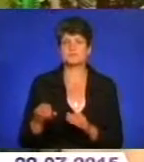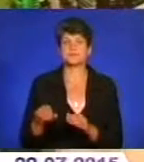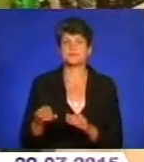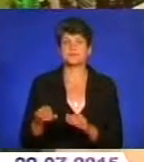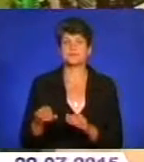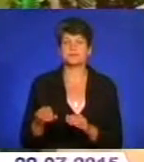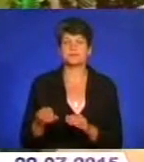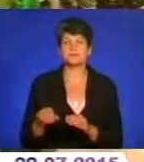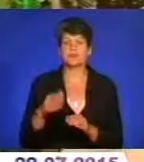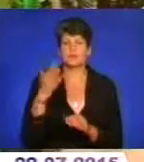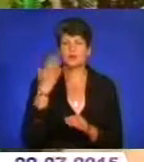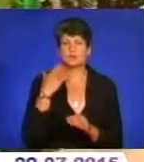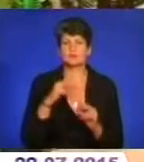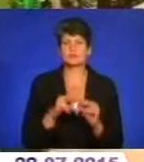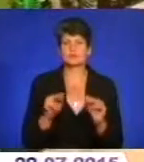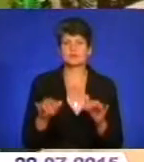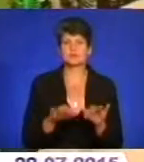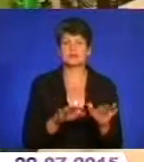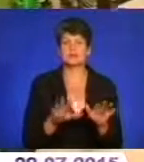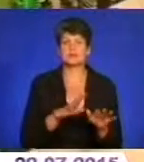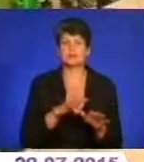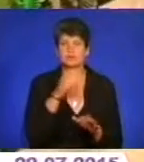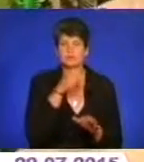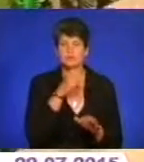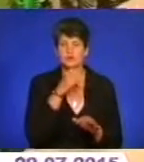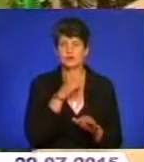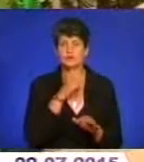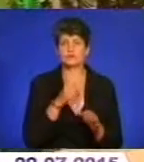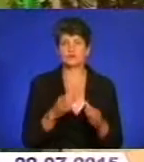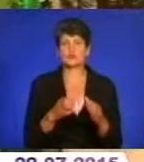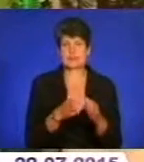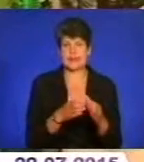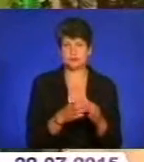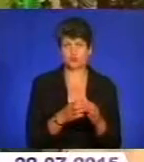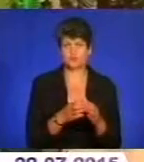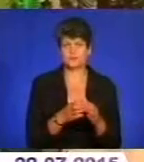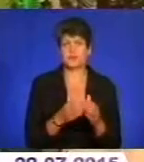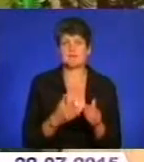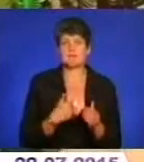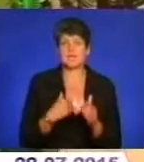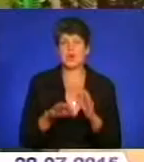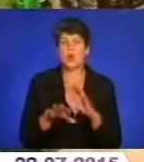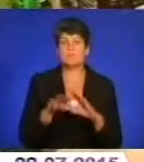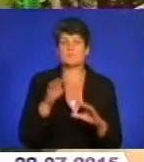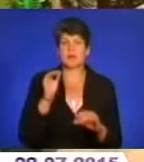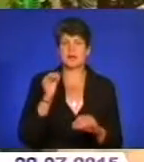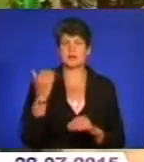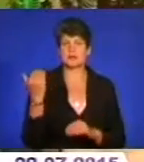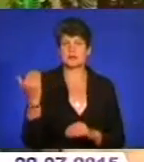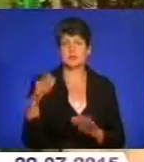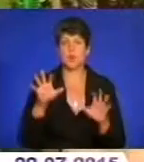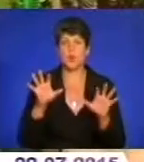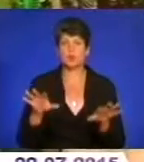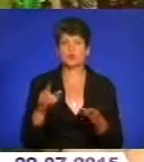вже така просвітянська діяльність була апробована в осередку, і ми обрали її